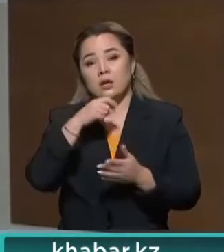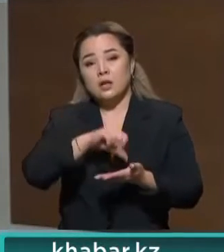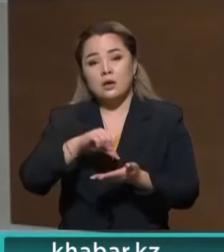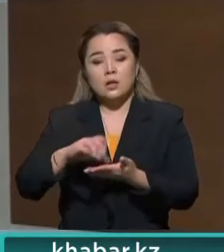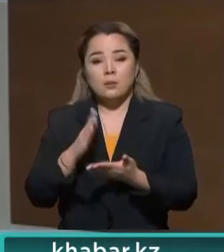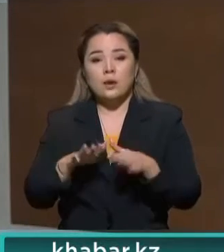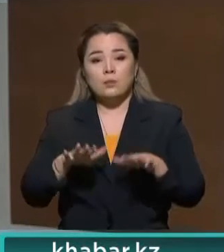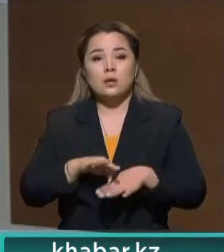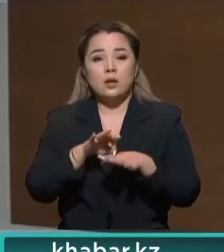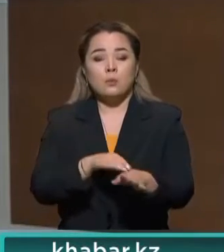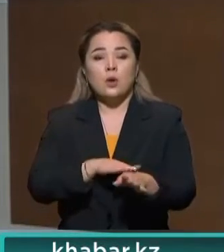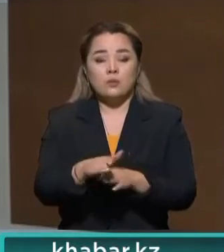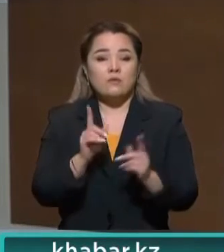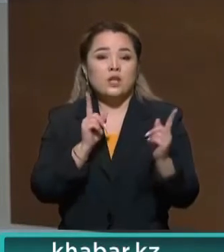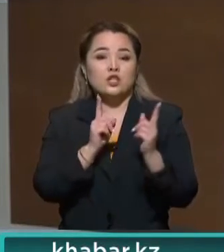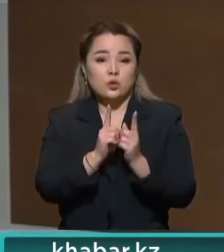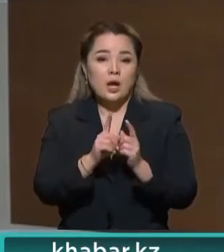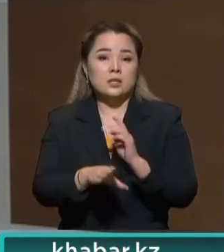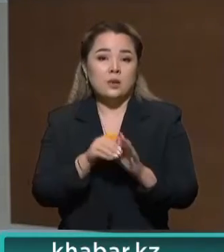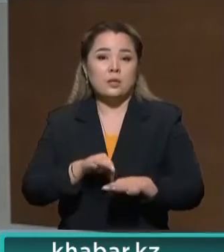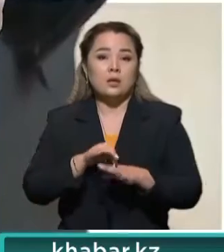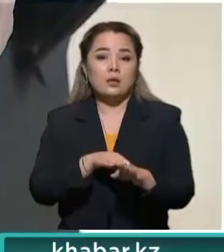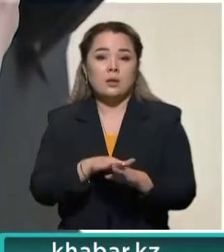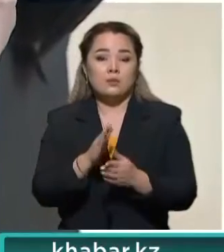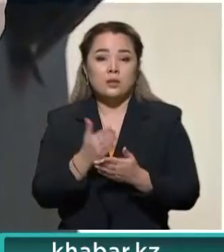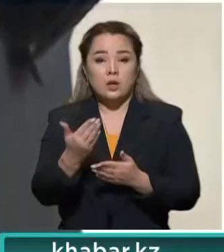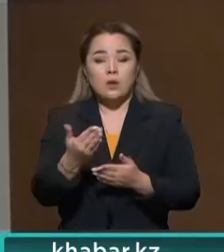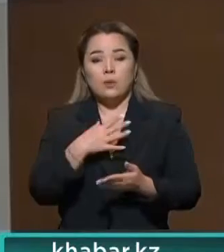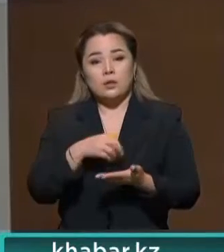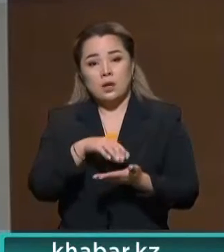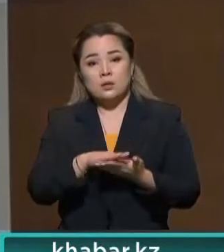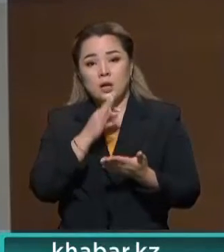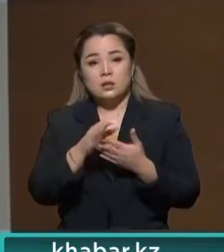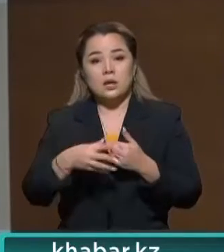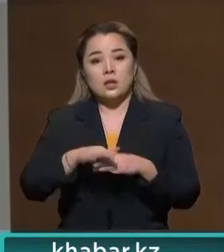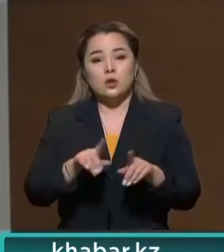местах, которые проводят встречу с избирателями. Стоит